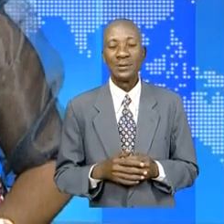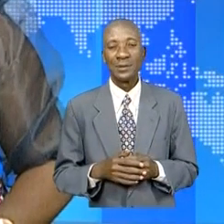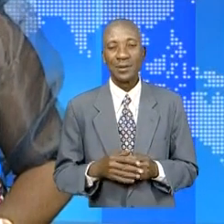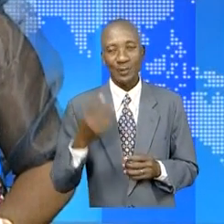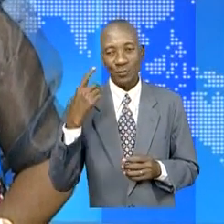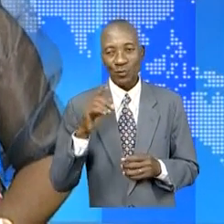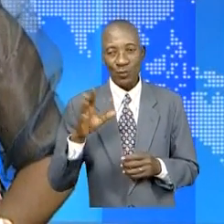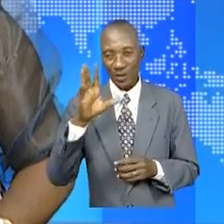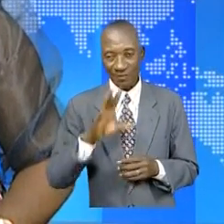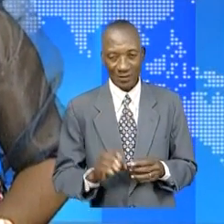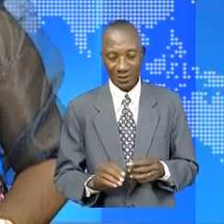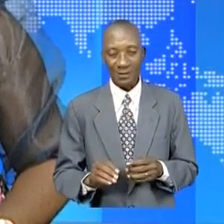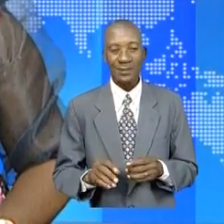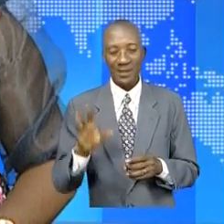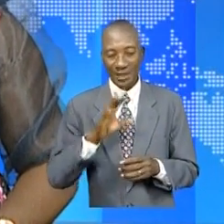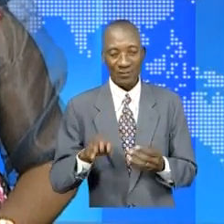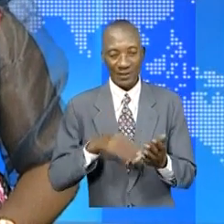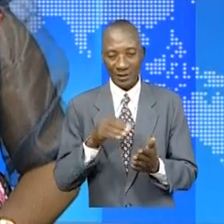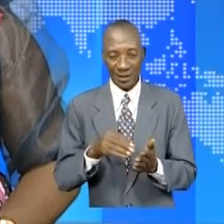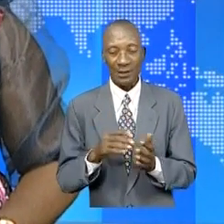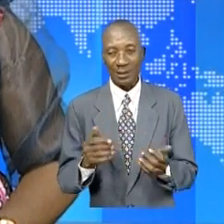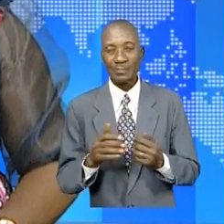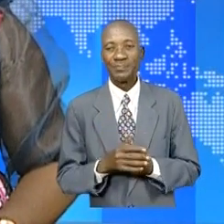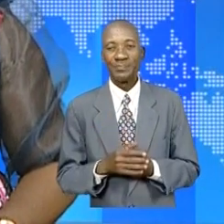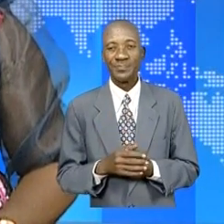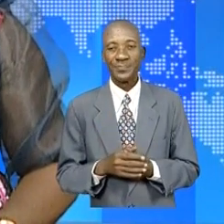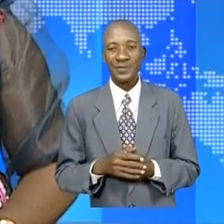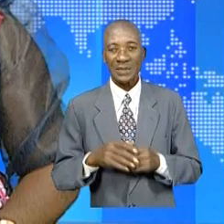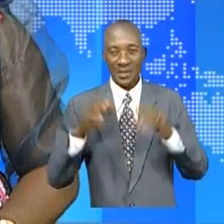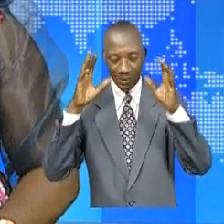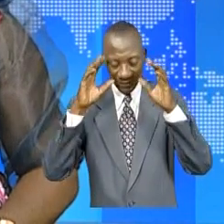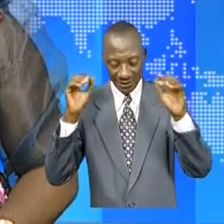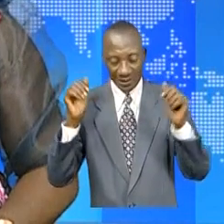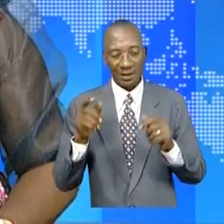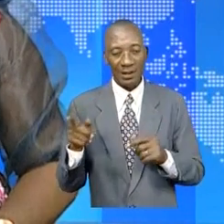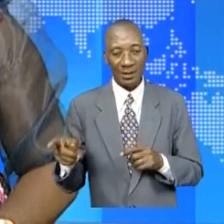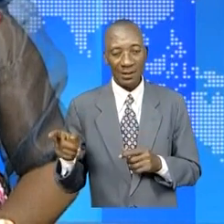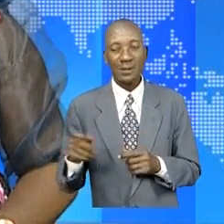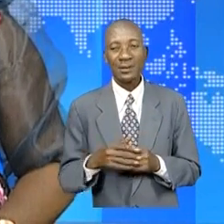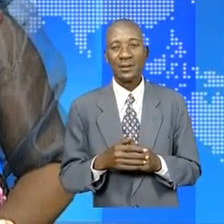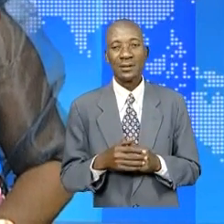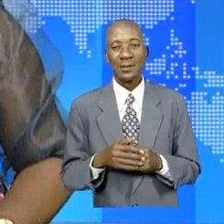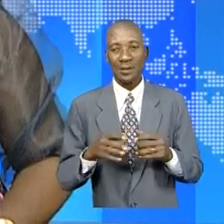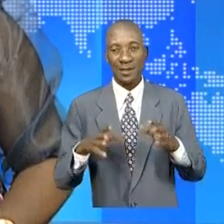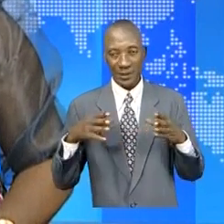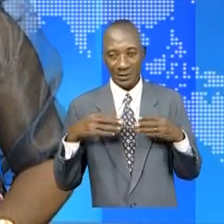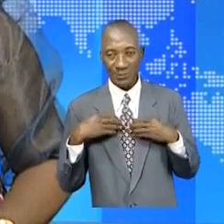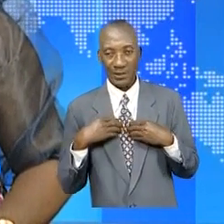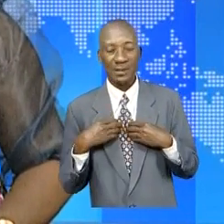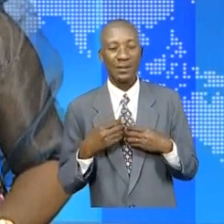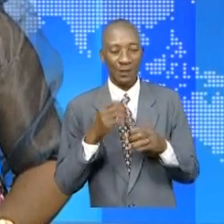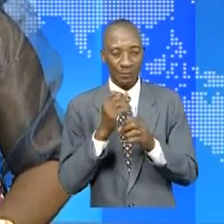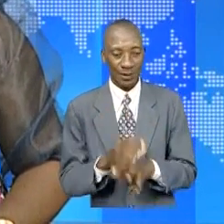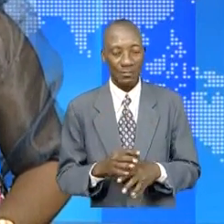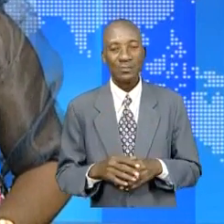Afrique centrale, le chef de l'État a pris l'option de reporter la candidature de la République démocratique du Congo à ses postes pour